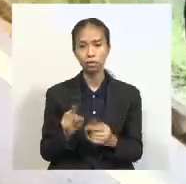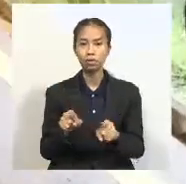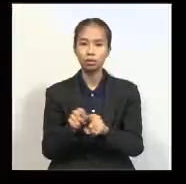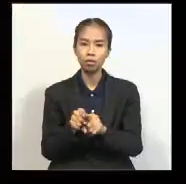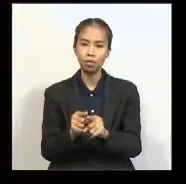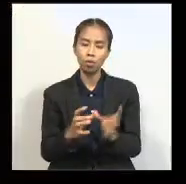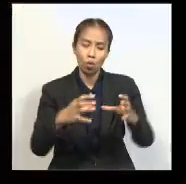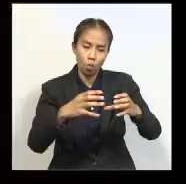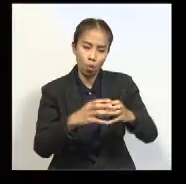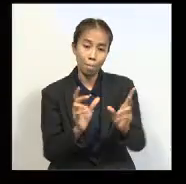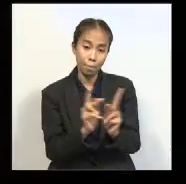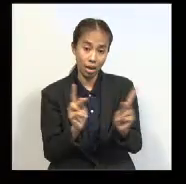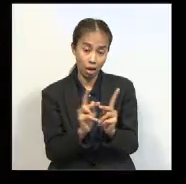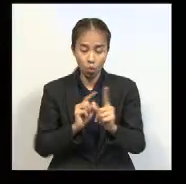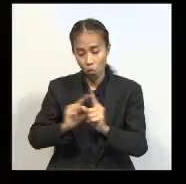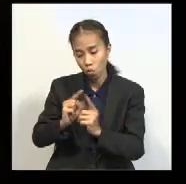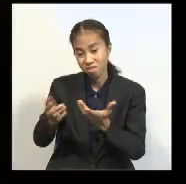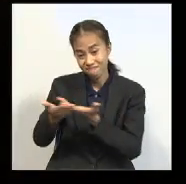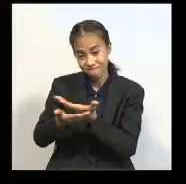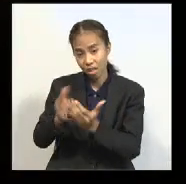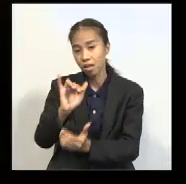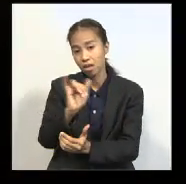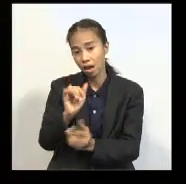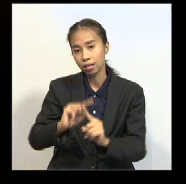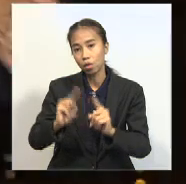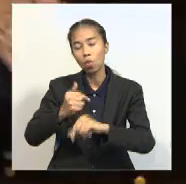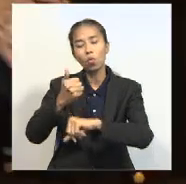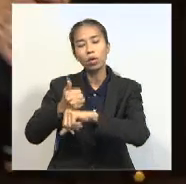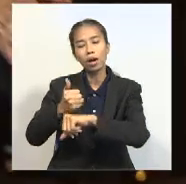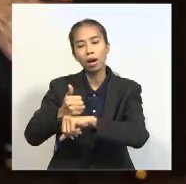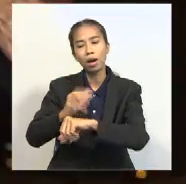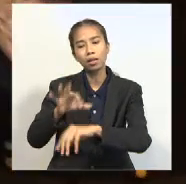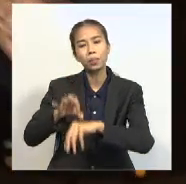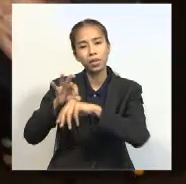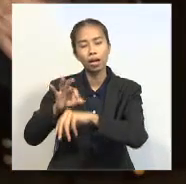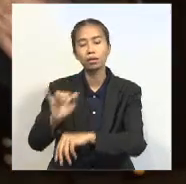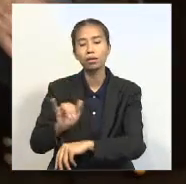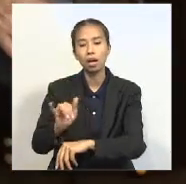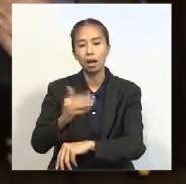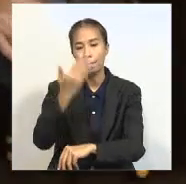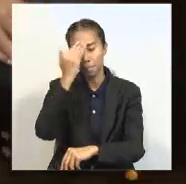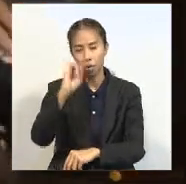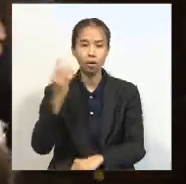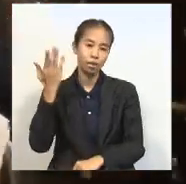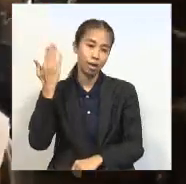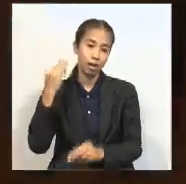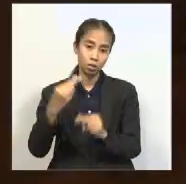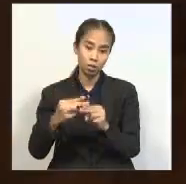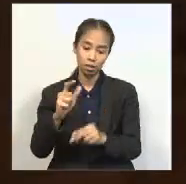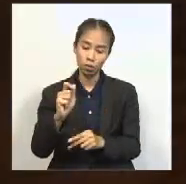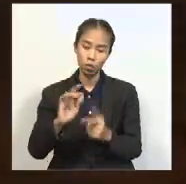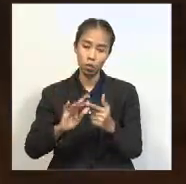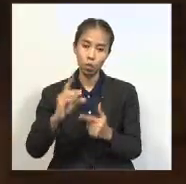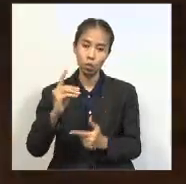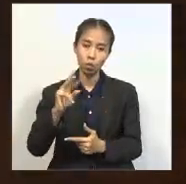เปลี่ยนตัวคณะพูดคุยแต่ยังไม่มีการแต่งตั้งหัวหน้าคณะพูดคุยภายหลังจากที่พลเอกอุดมชัยธรรมสาโรรั